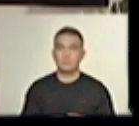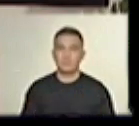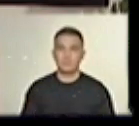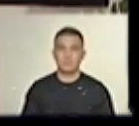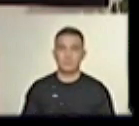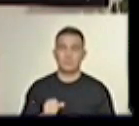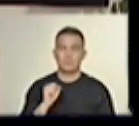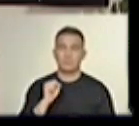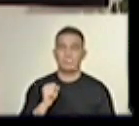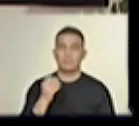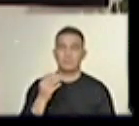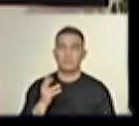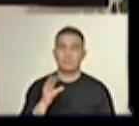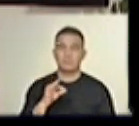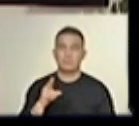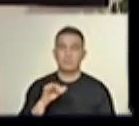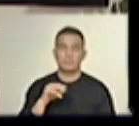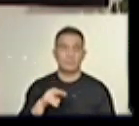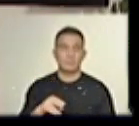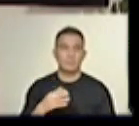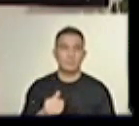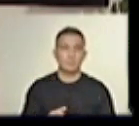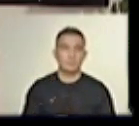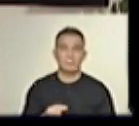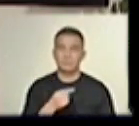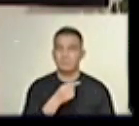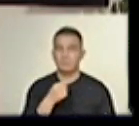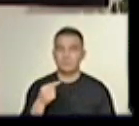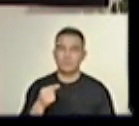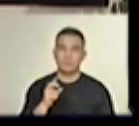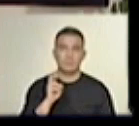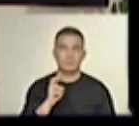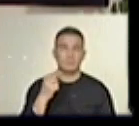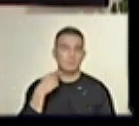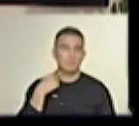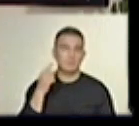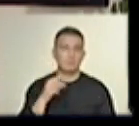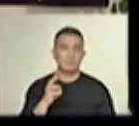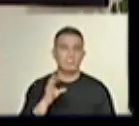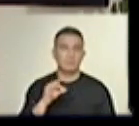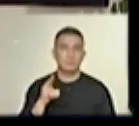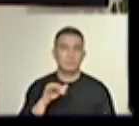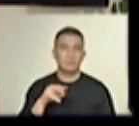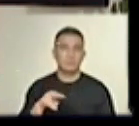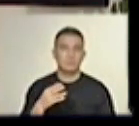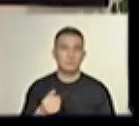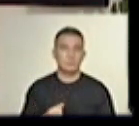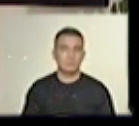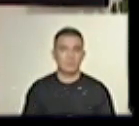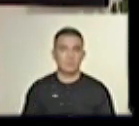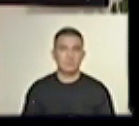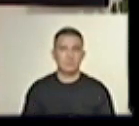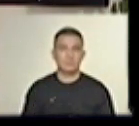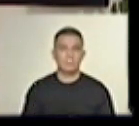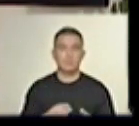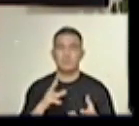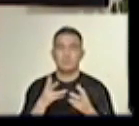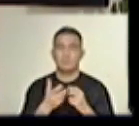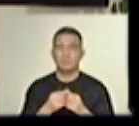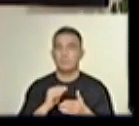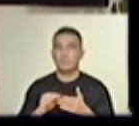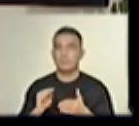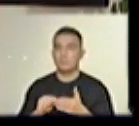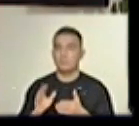ning moduli ayru B sonining moduli barobar. Endi qiymatlarni